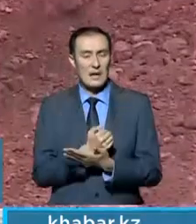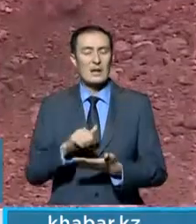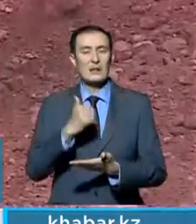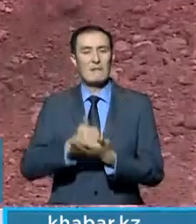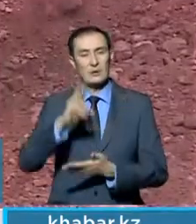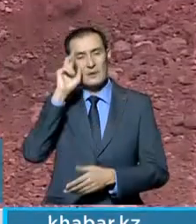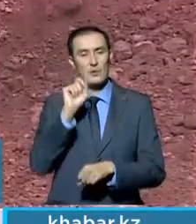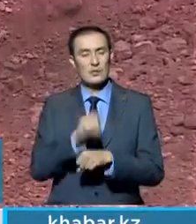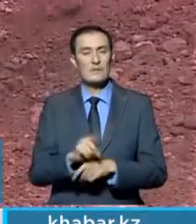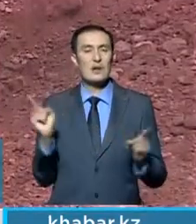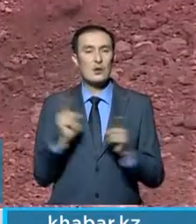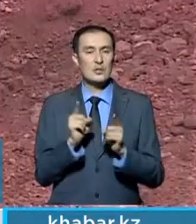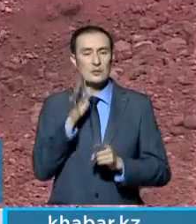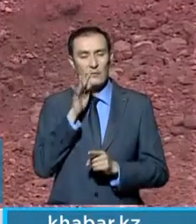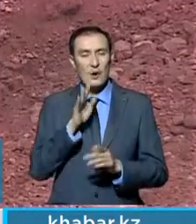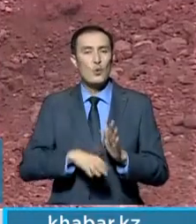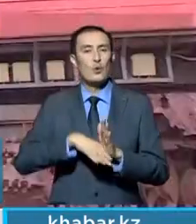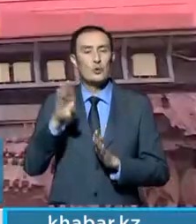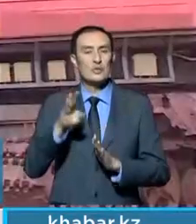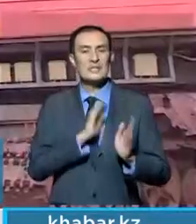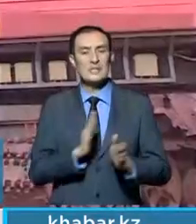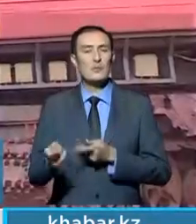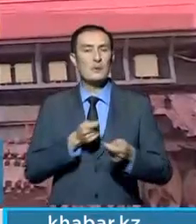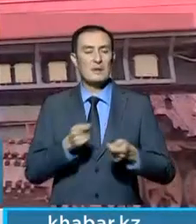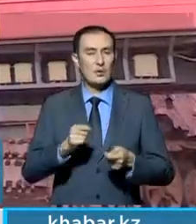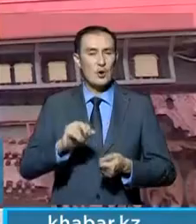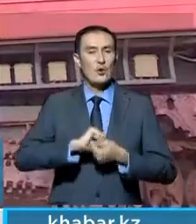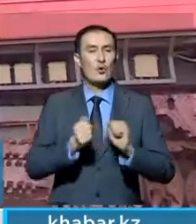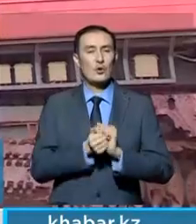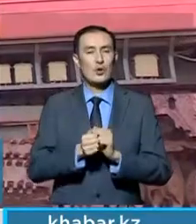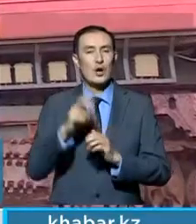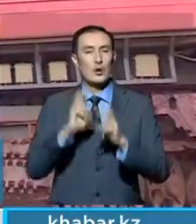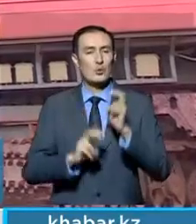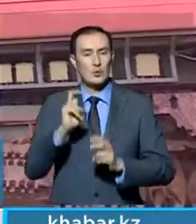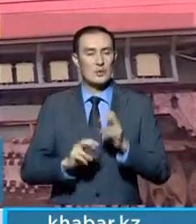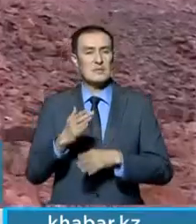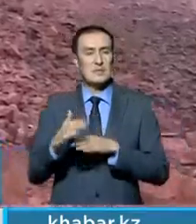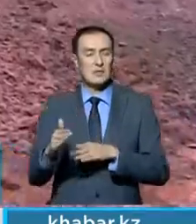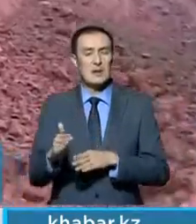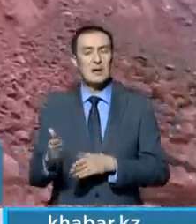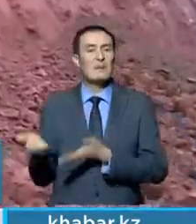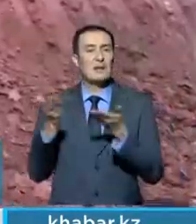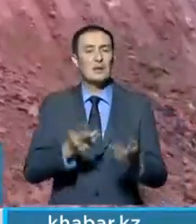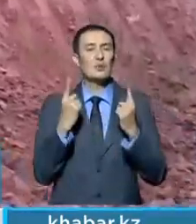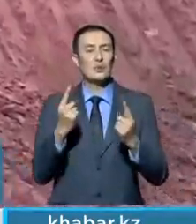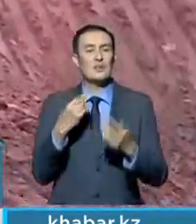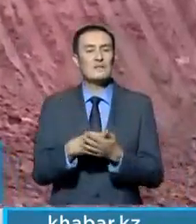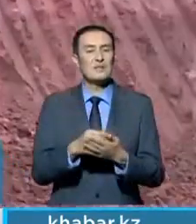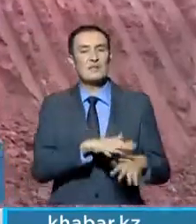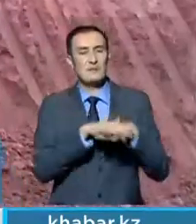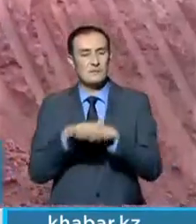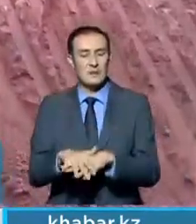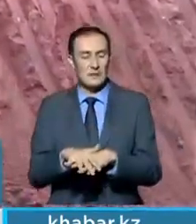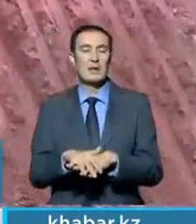государства поручил в кратчайшие сроки модернизировать систему управления горнорудным сектором. В том числе привлекать крупные частные инвестиции в